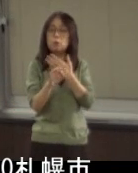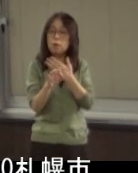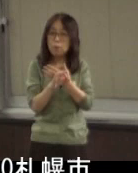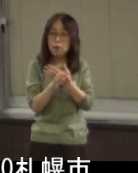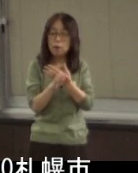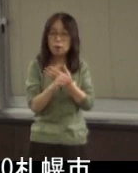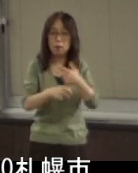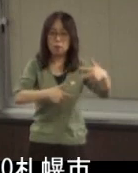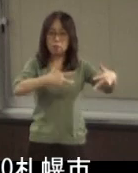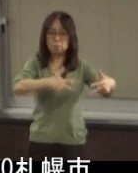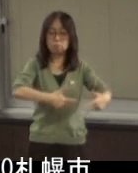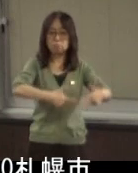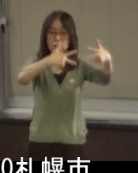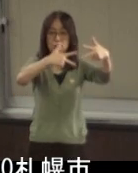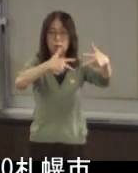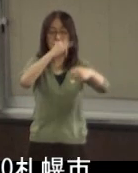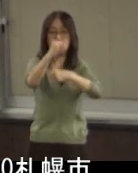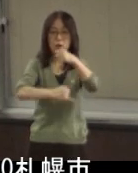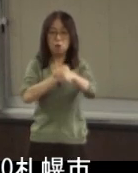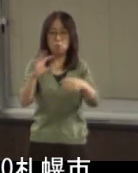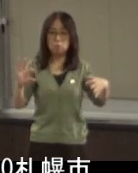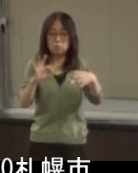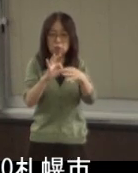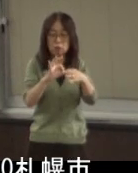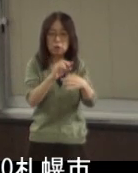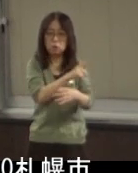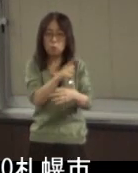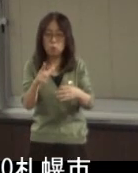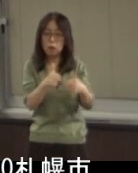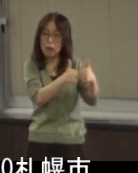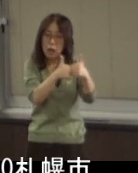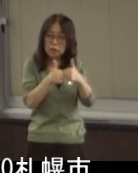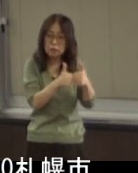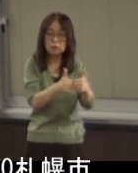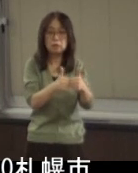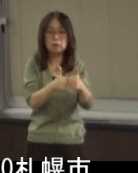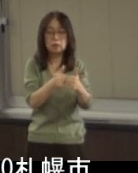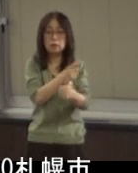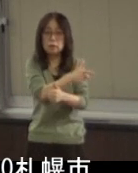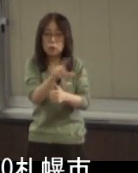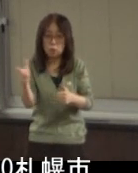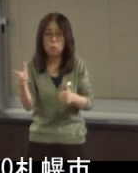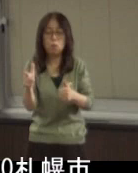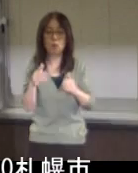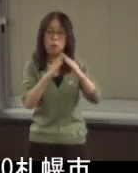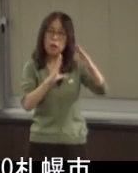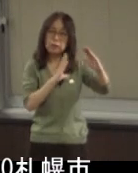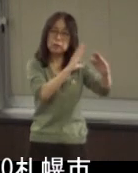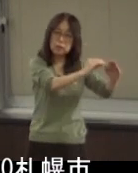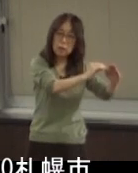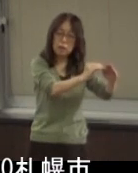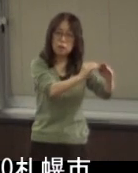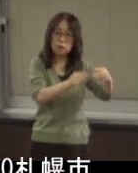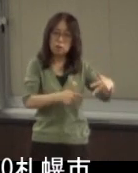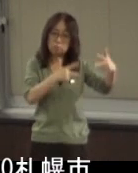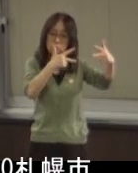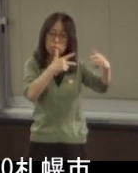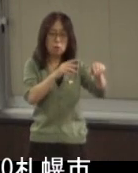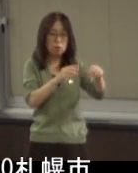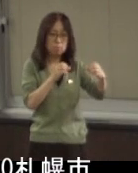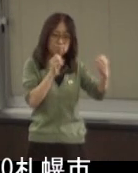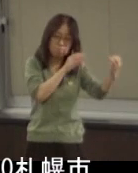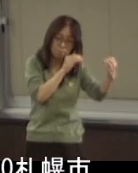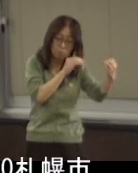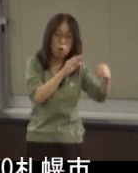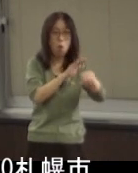ンラインの活用といった新しい帰省のあり方ということについても検討をいただきたいというふうに思